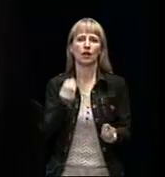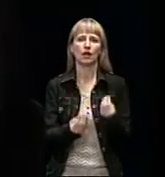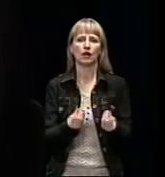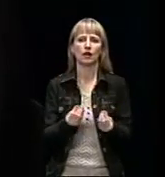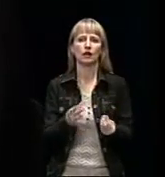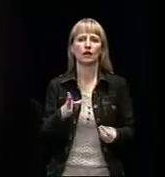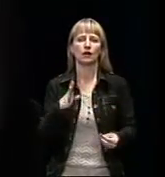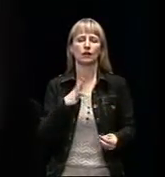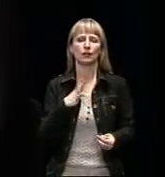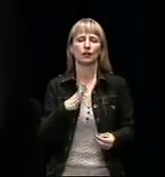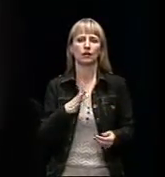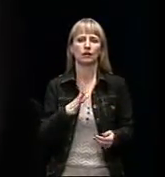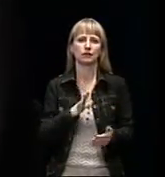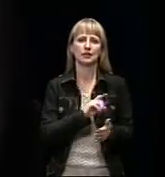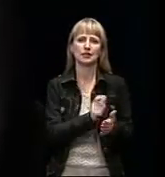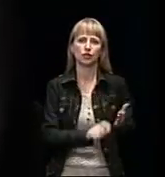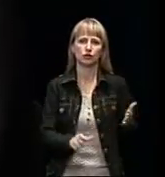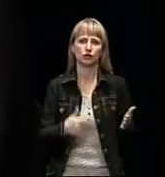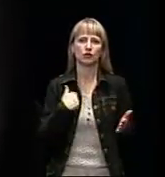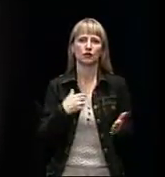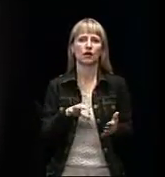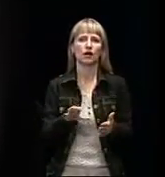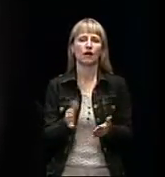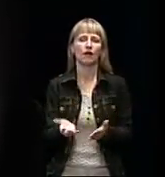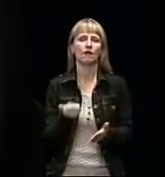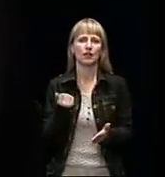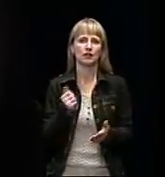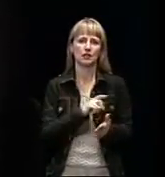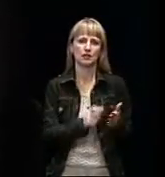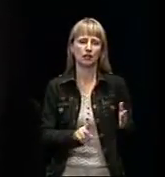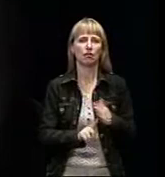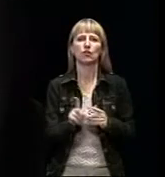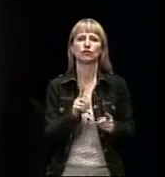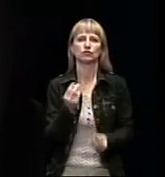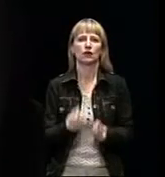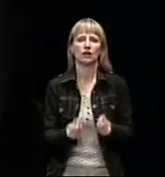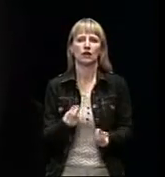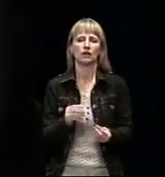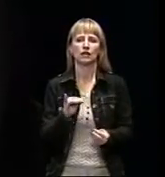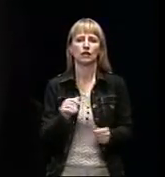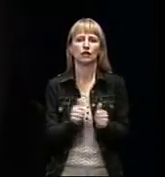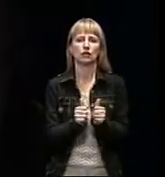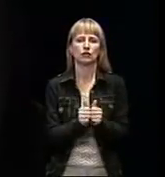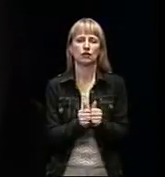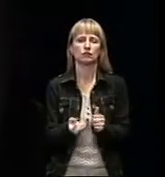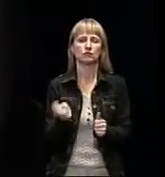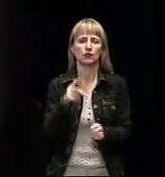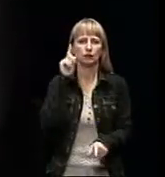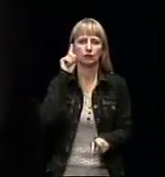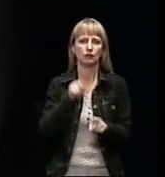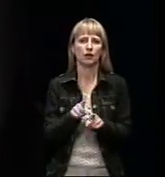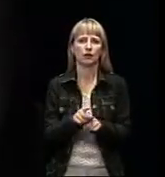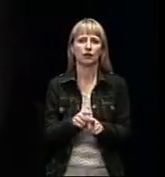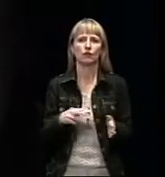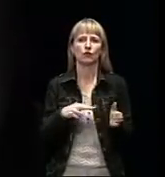стишок, кстати. Я его взял гитару и стал что-то наигрывать. Из соседней комнаты прибежал брат,